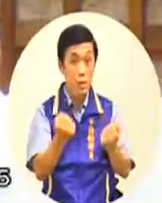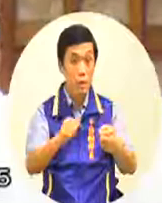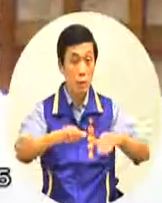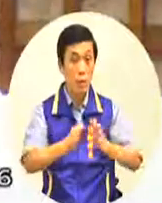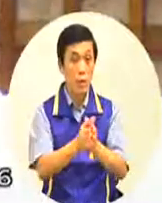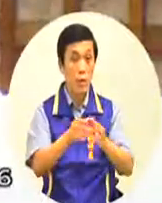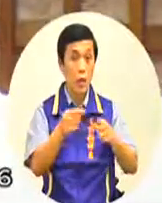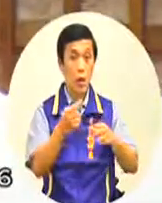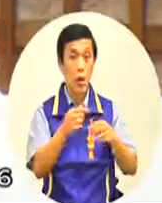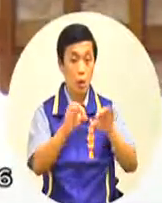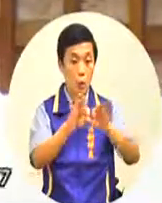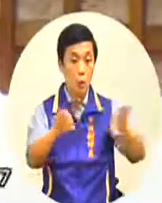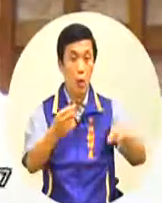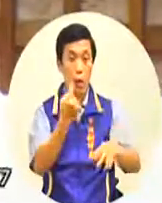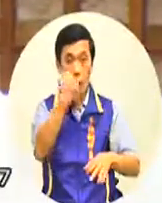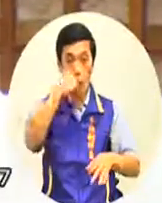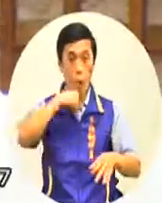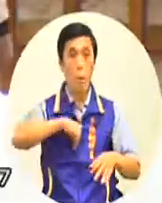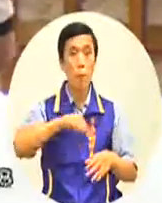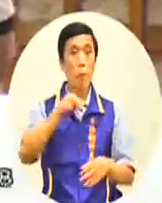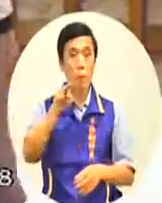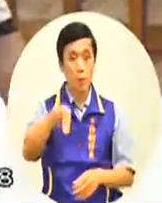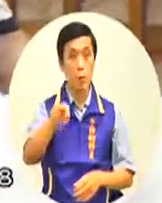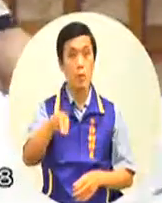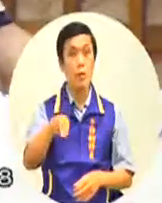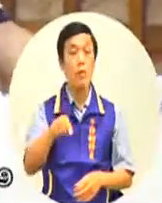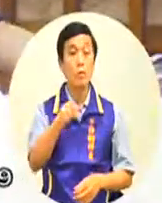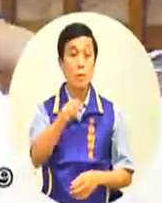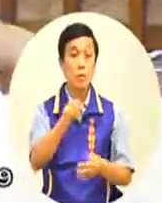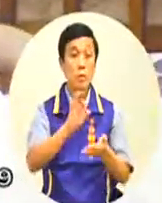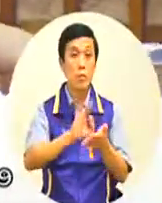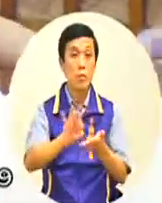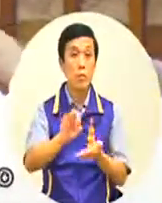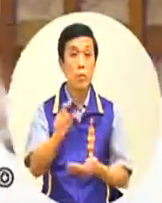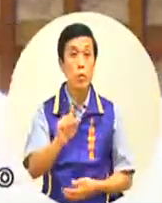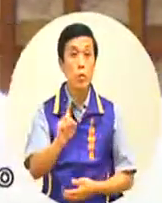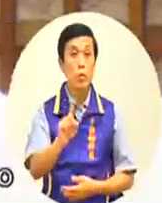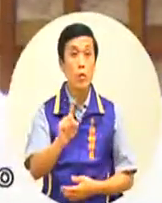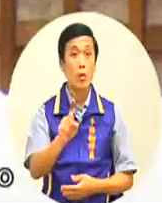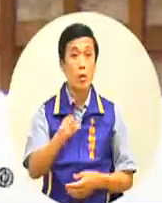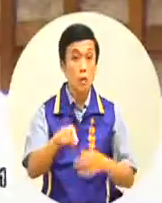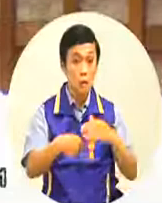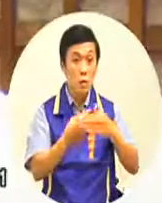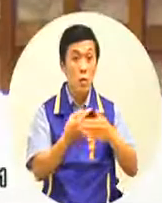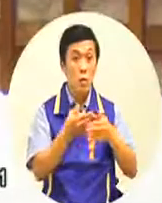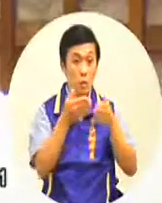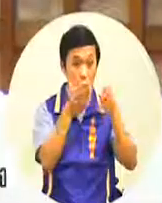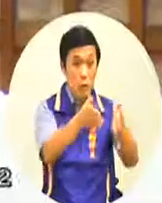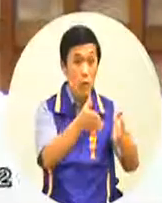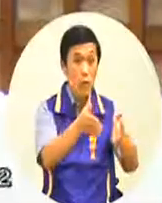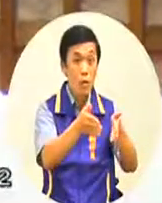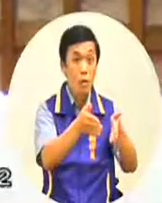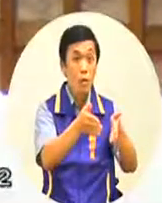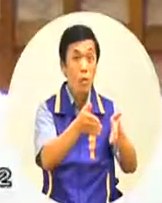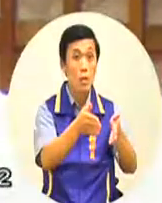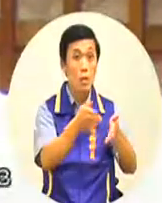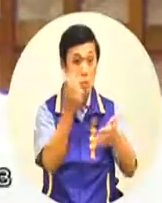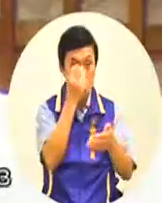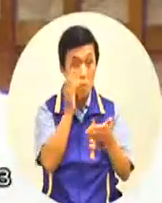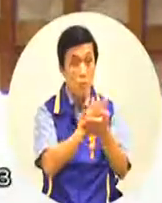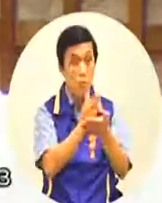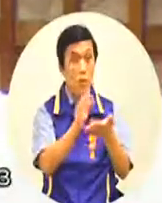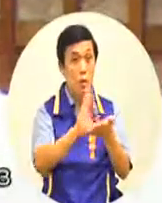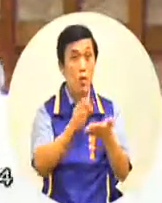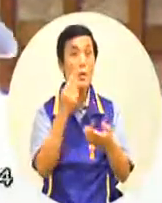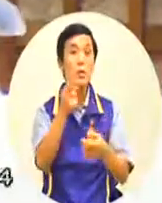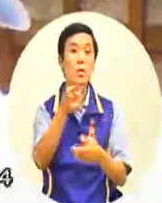呢。啊，恁用这个仅供什么评鉴？啊，你也知影三年阁换